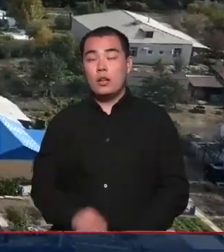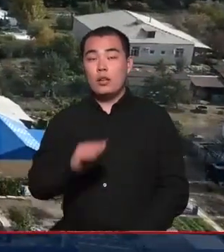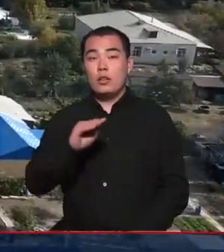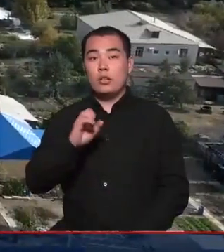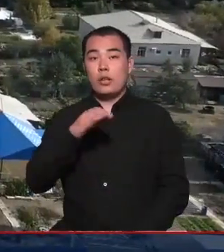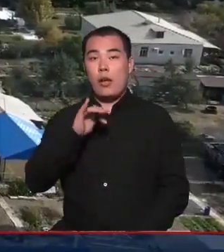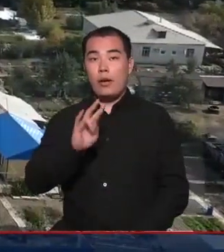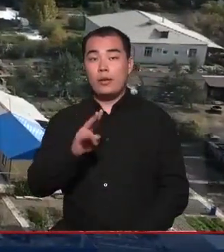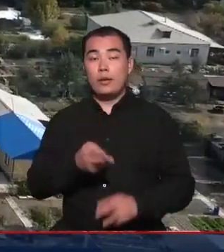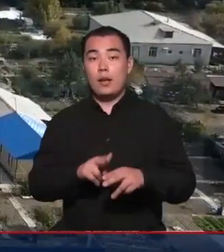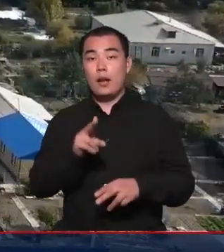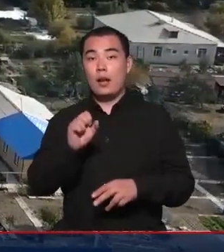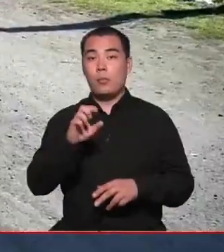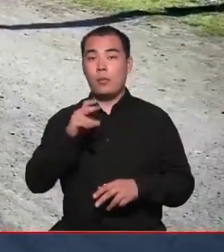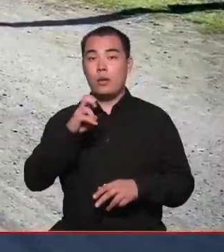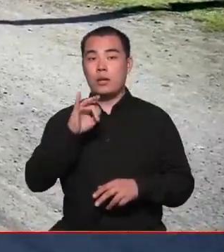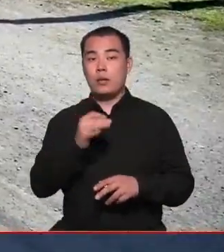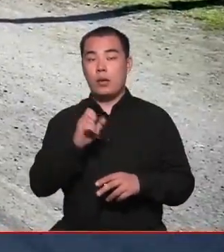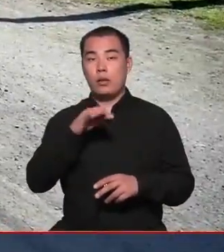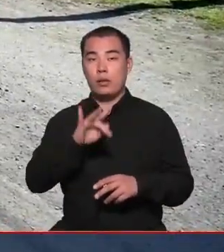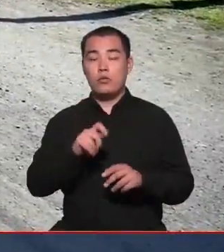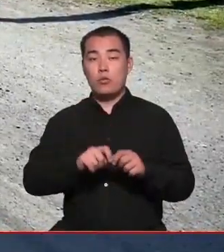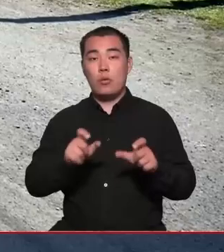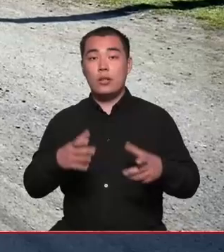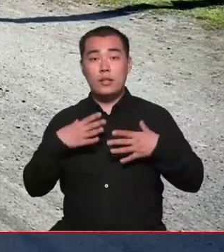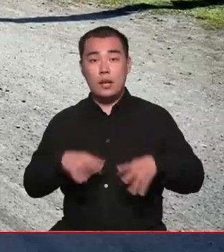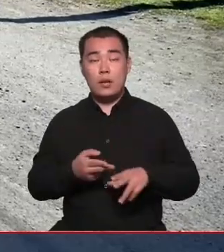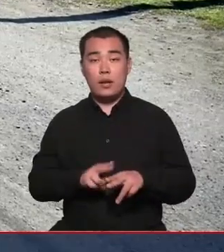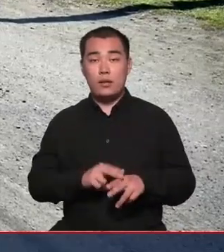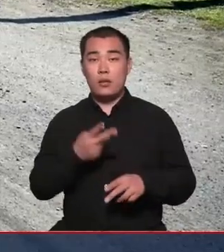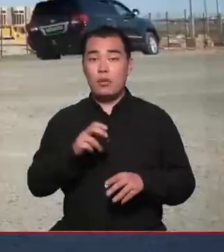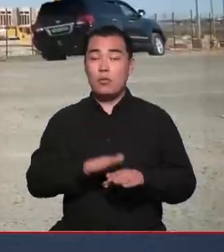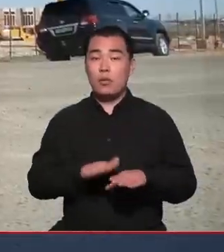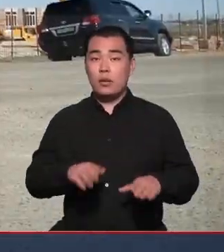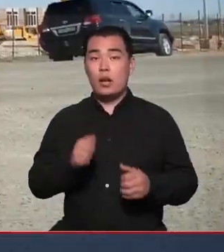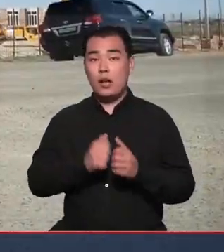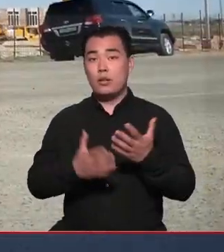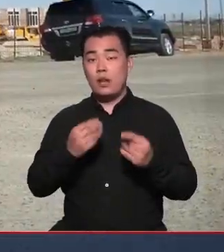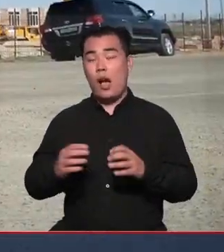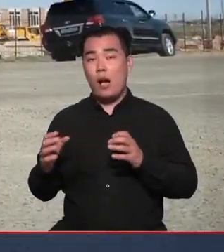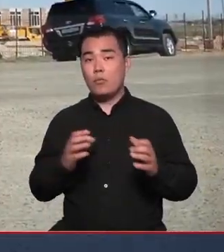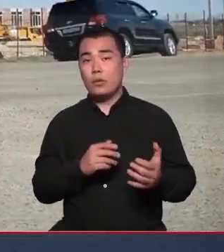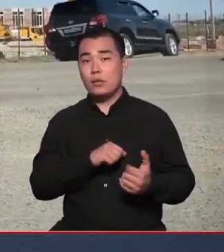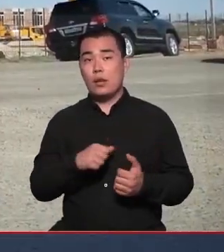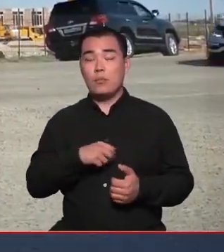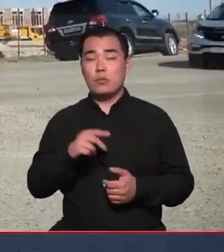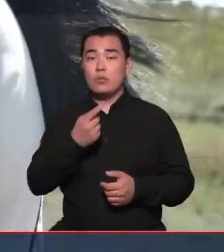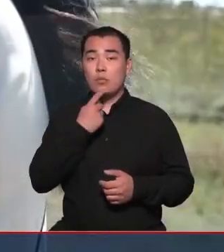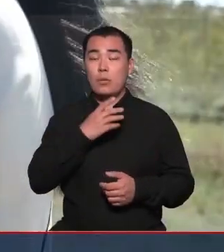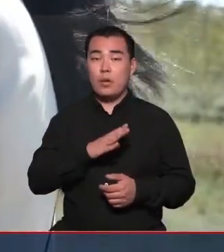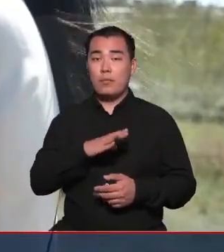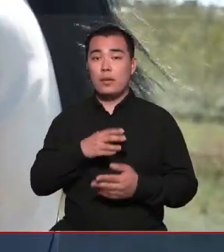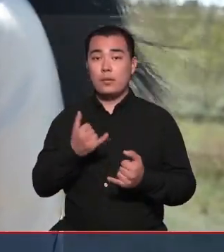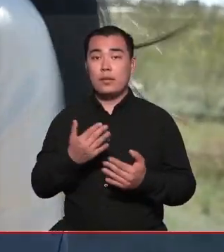Жезқазған іргесіндегі Қабанбай Батырық шамауданда мүлдем мектеп болмаған 200 оқушы күн сайын автобуспен Жезқазғанға сабылуға мәжбүр.